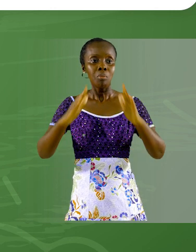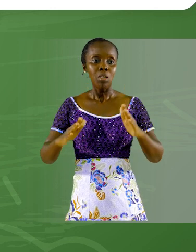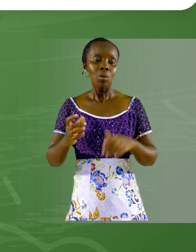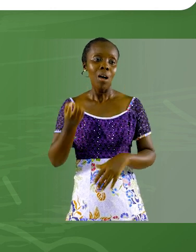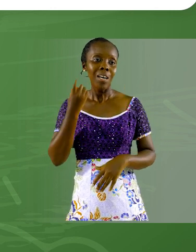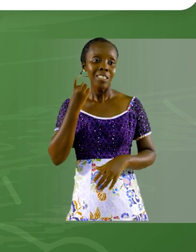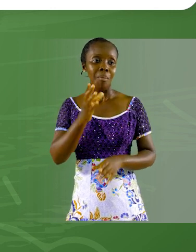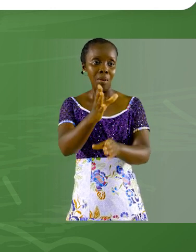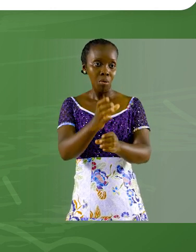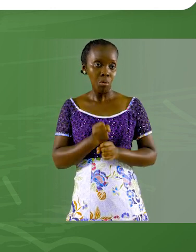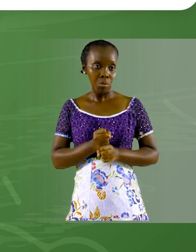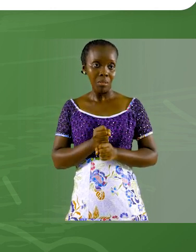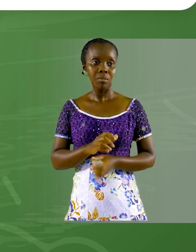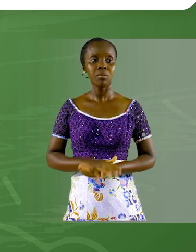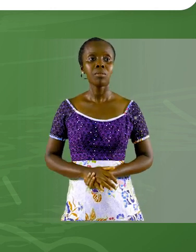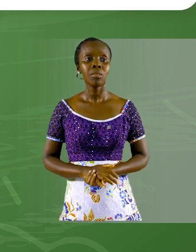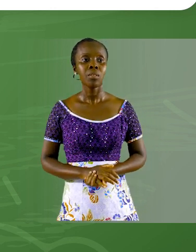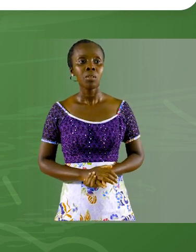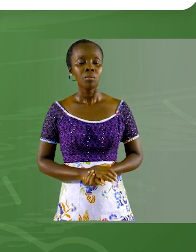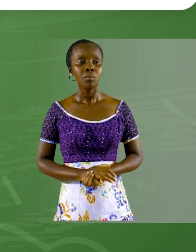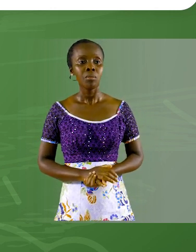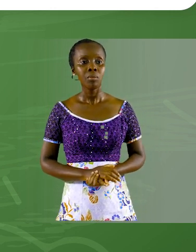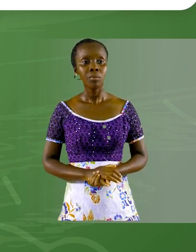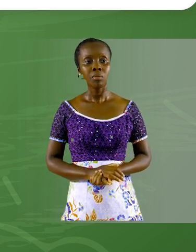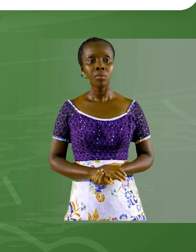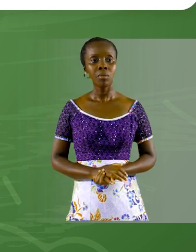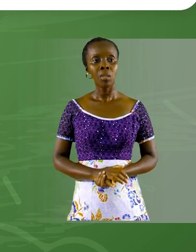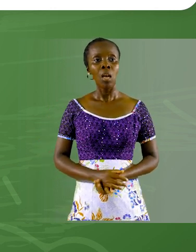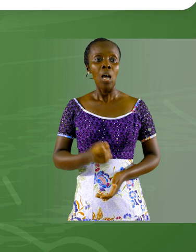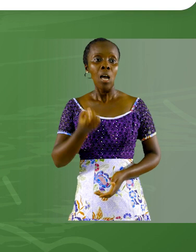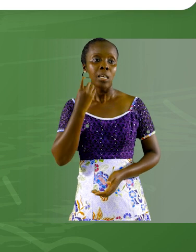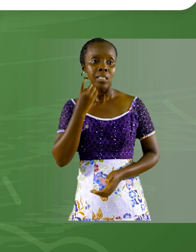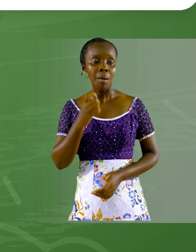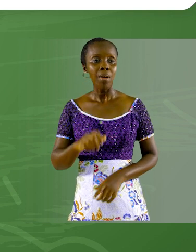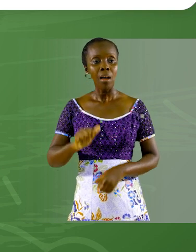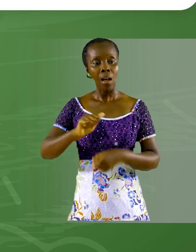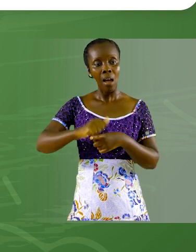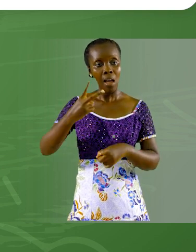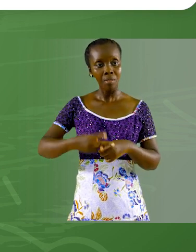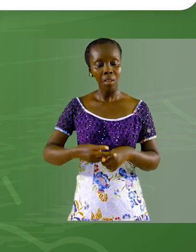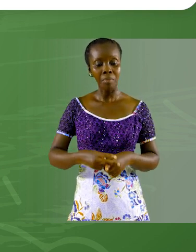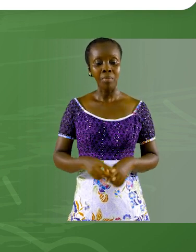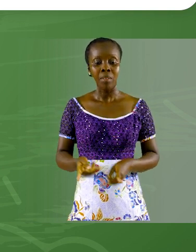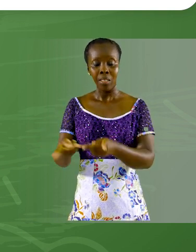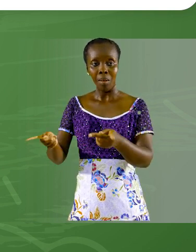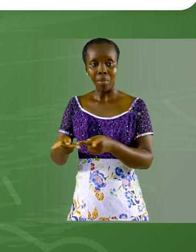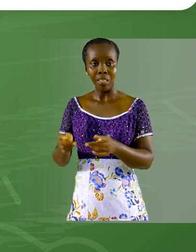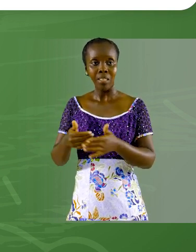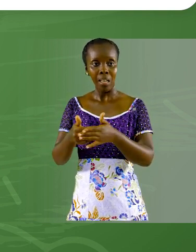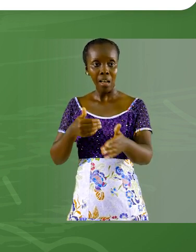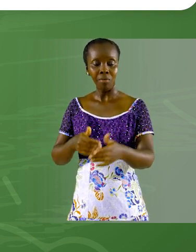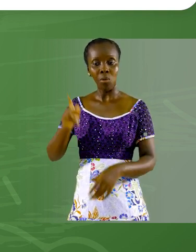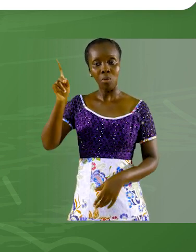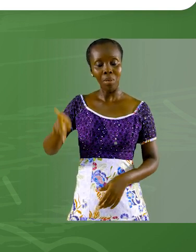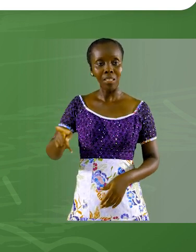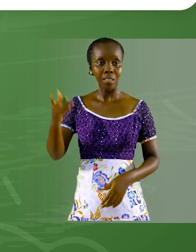récemment acquise. Nous avons récemment l'adverbe qui est placé avant le participe